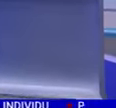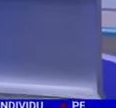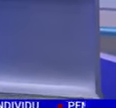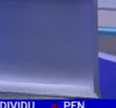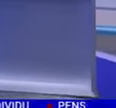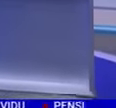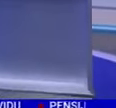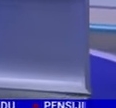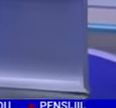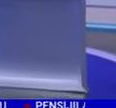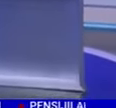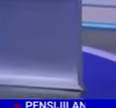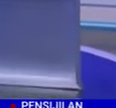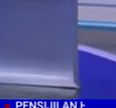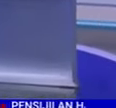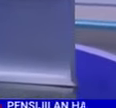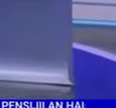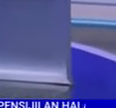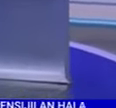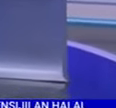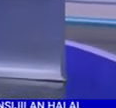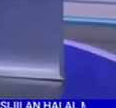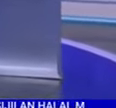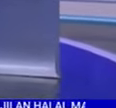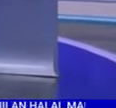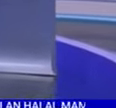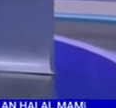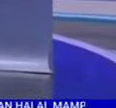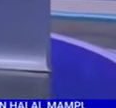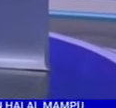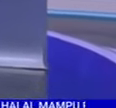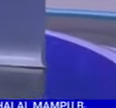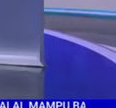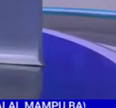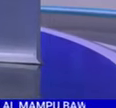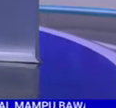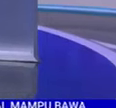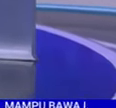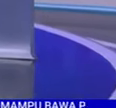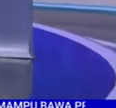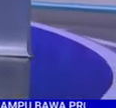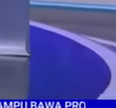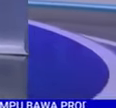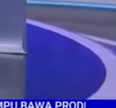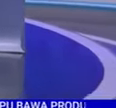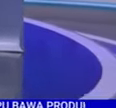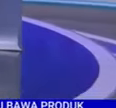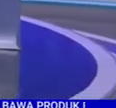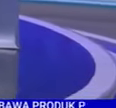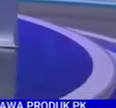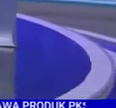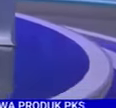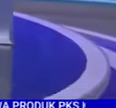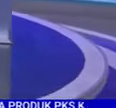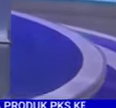berita.rtm.gov.my. Yang sahih di RTM. #MyPRU15. Pengitau, assalamualaikum. Salam keluarga Malaysia.